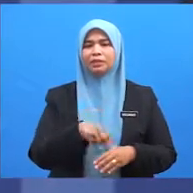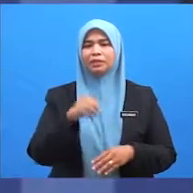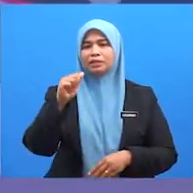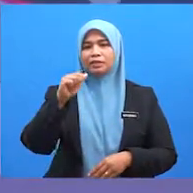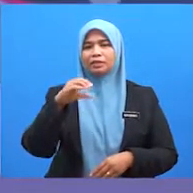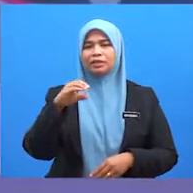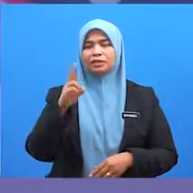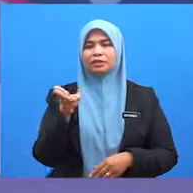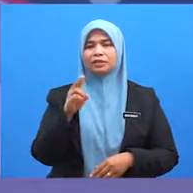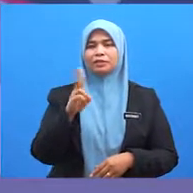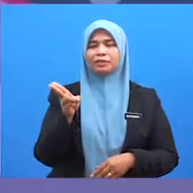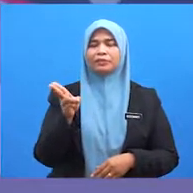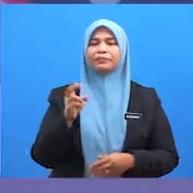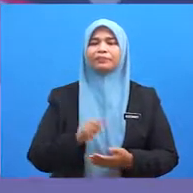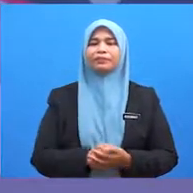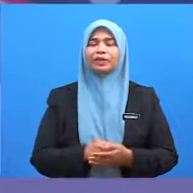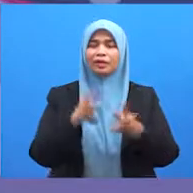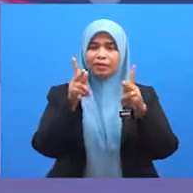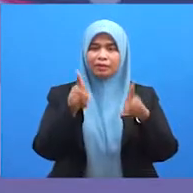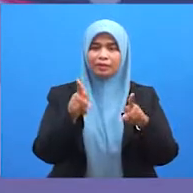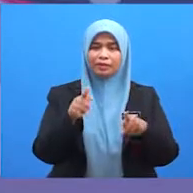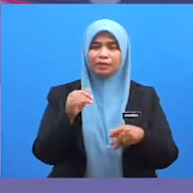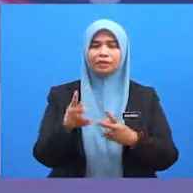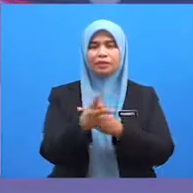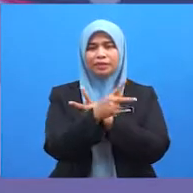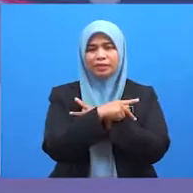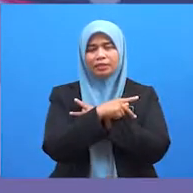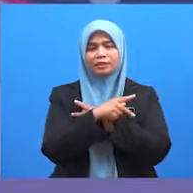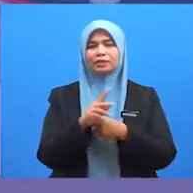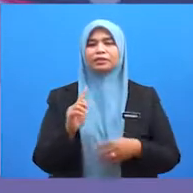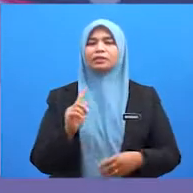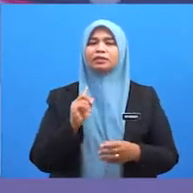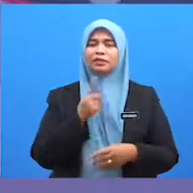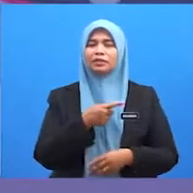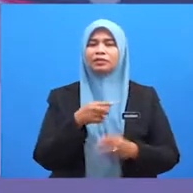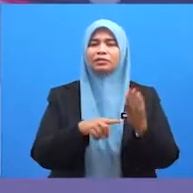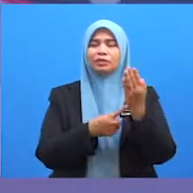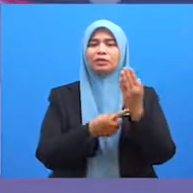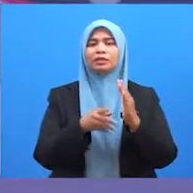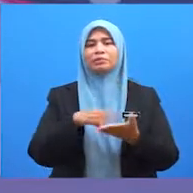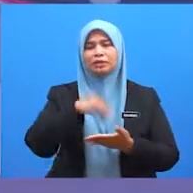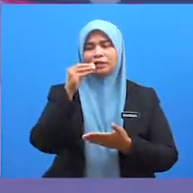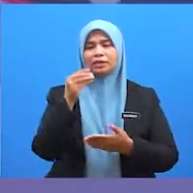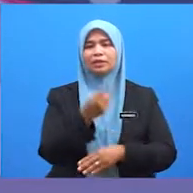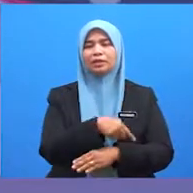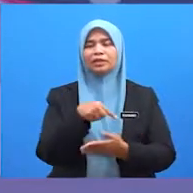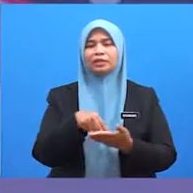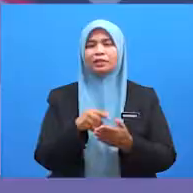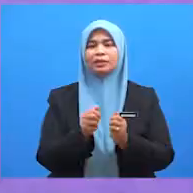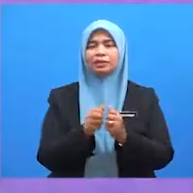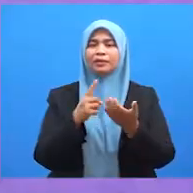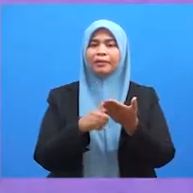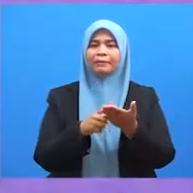Aceh. Pelajar-pelajar yang dikasihi, kita mulakan pembelajaran hari ini dengan